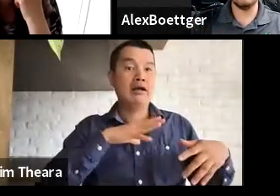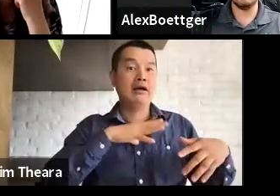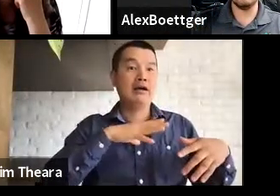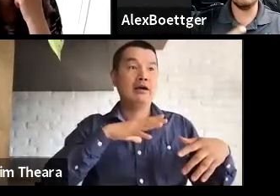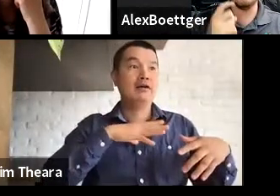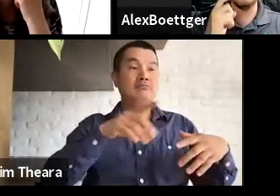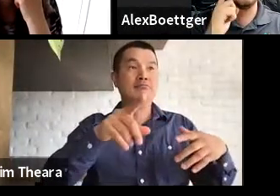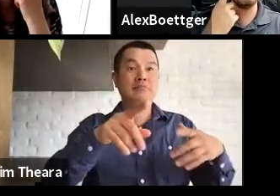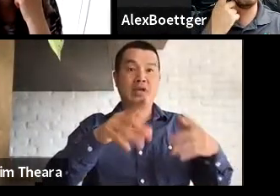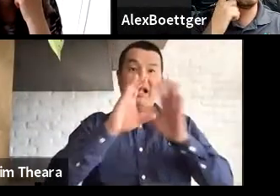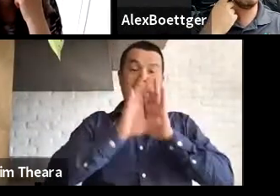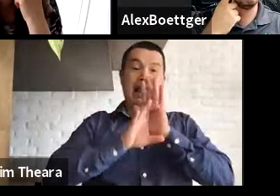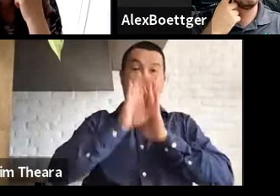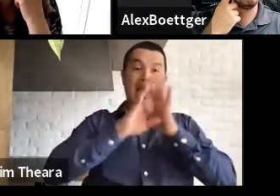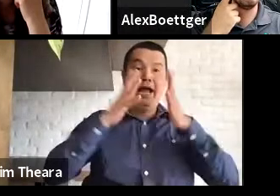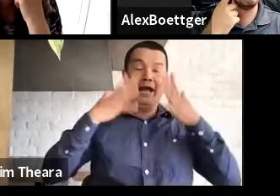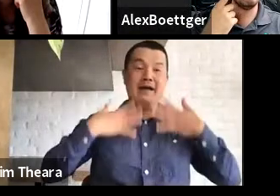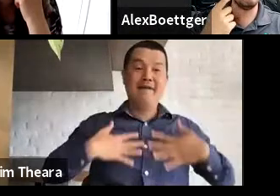sourire.